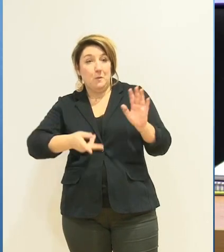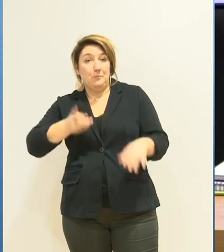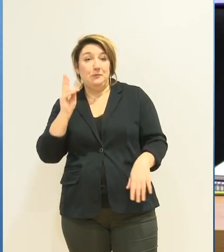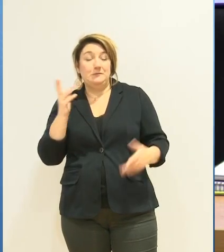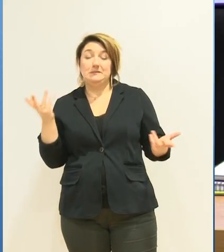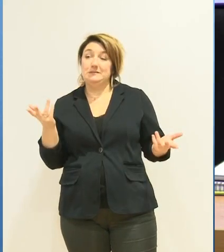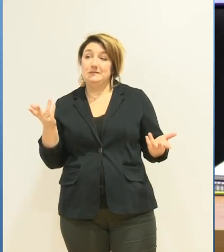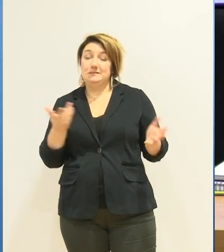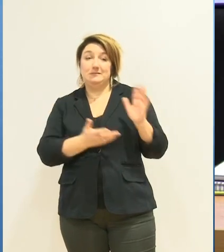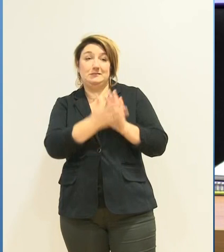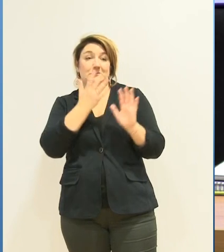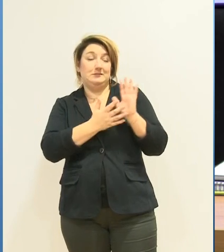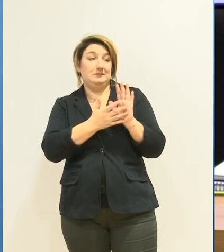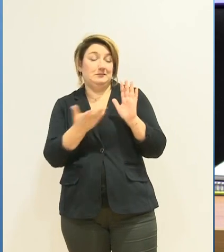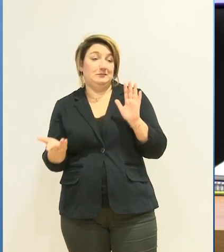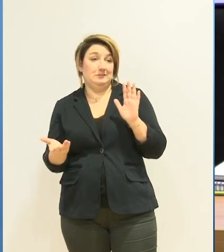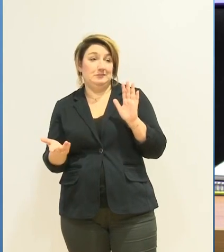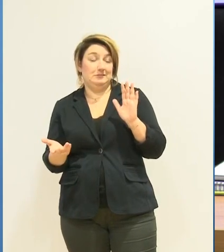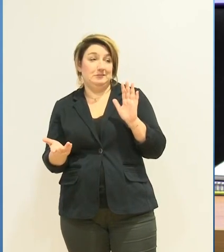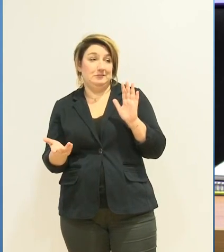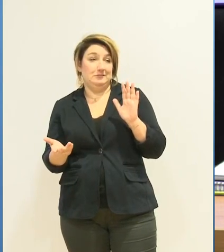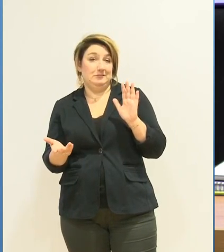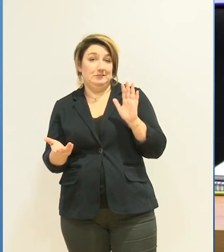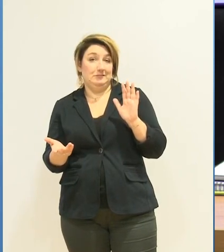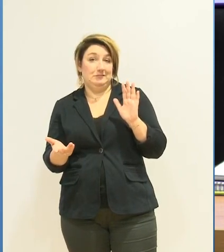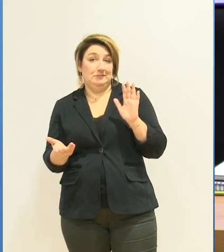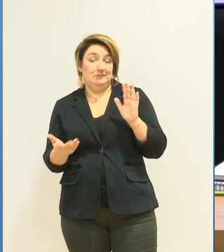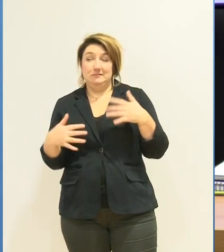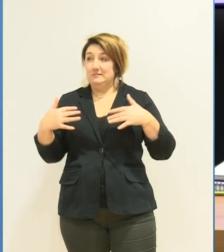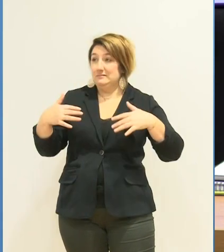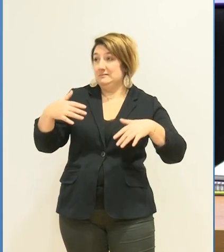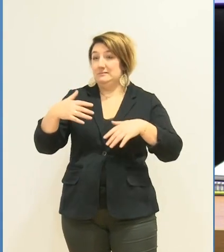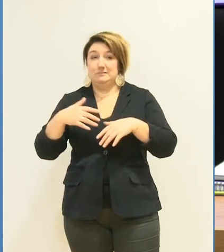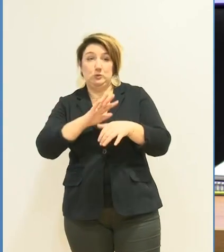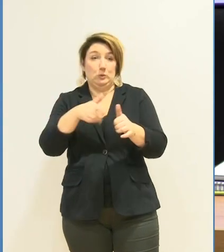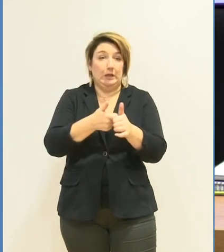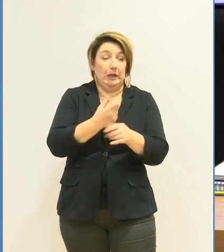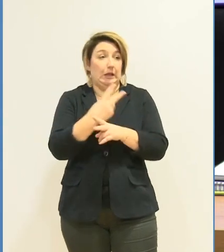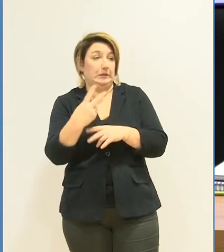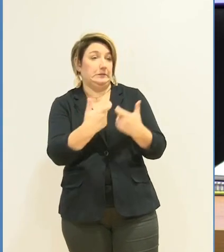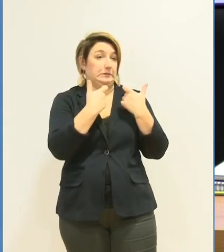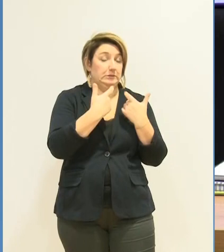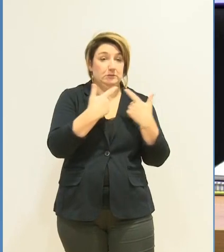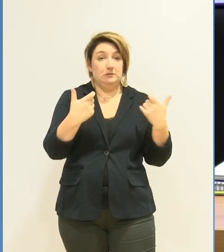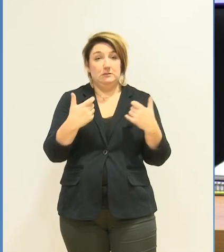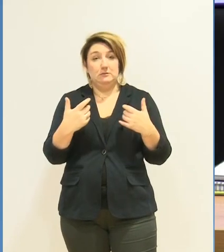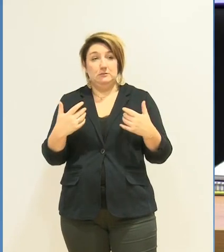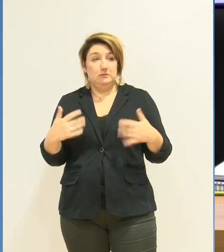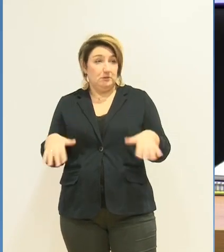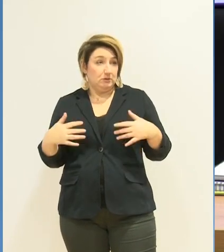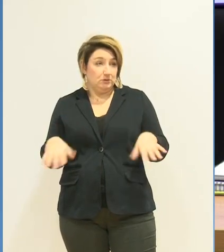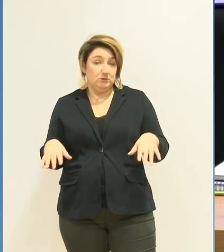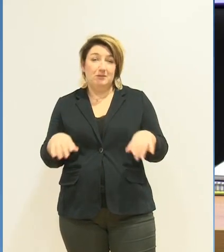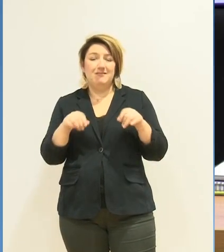évoquiez le risque de mise sous tutelle la ville rembourser davantage de